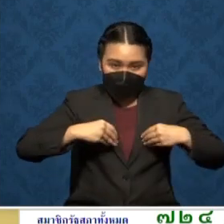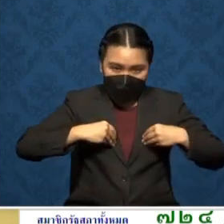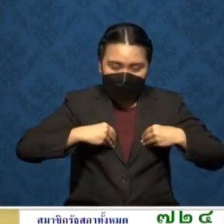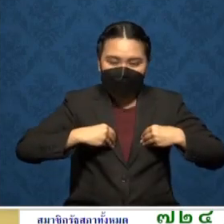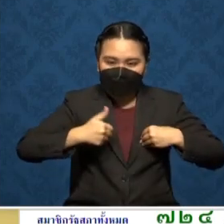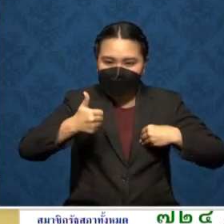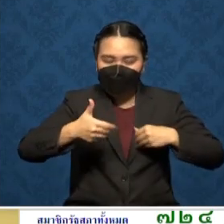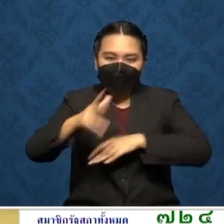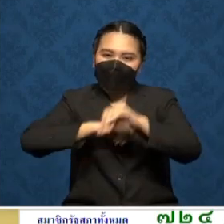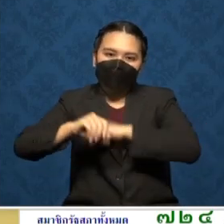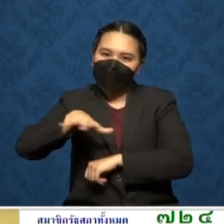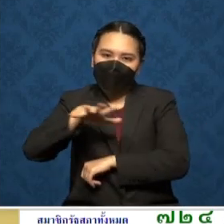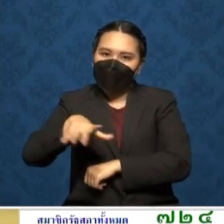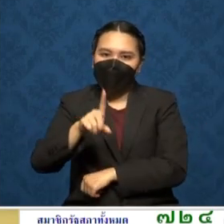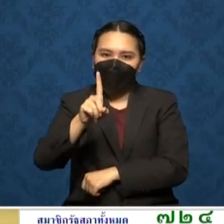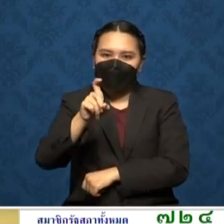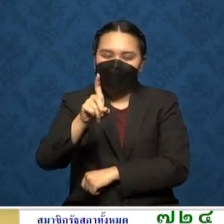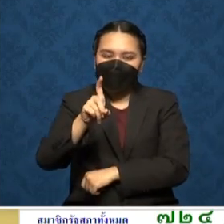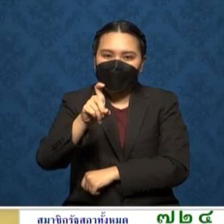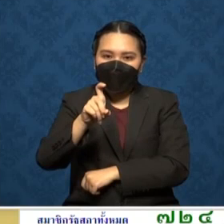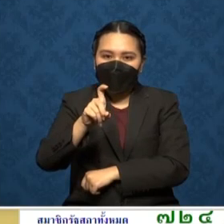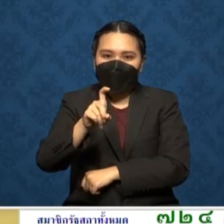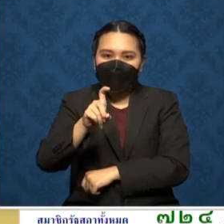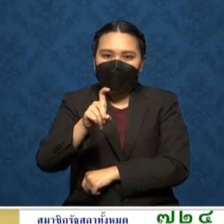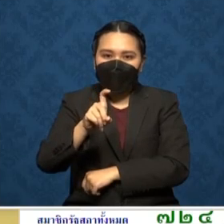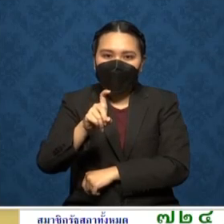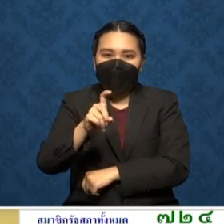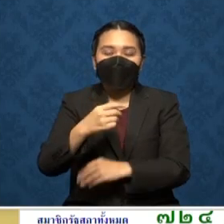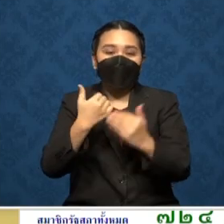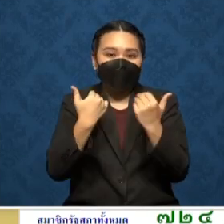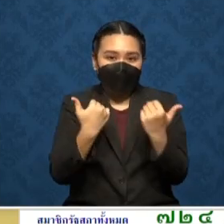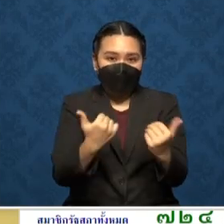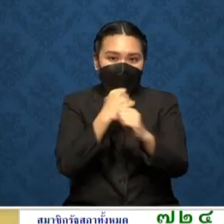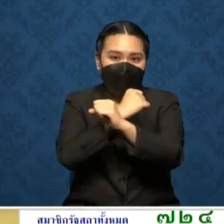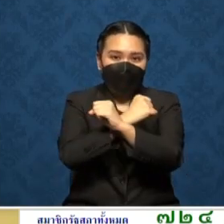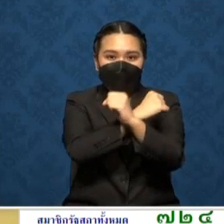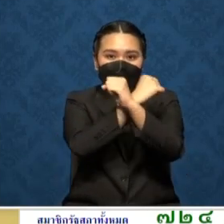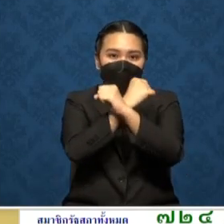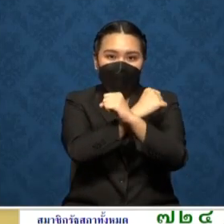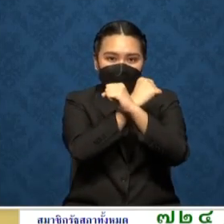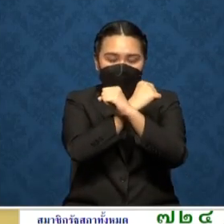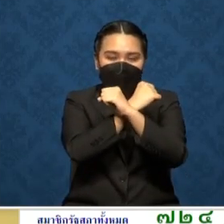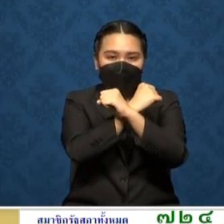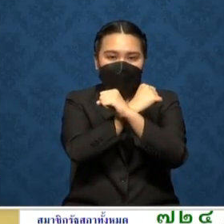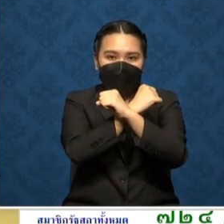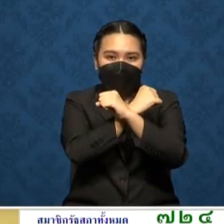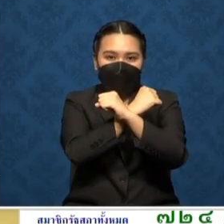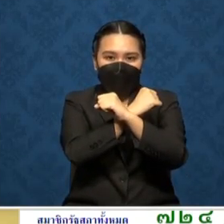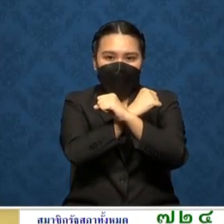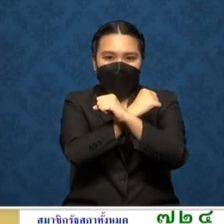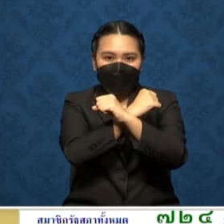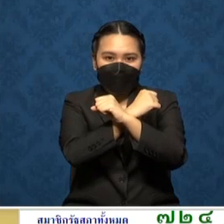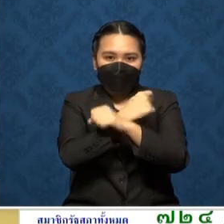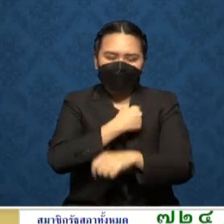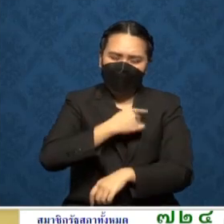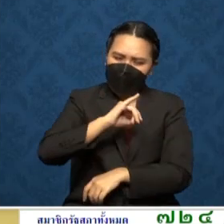ฏิบัติทั่วไปได้ดังนั้นเพื่อป้องกันไม่ให้เกิดความคลอนแคลนใจไ